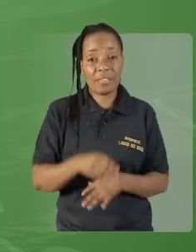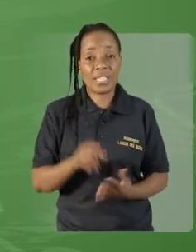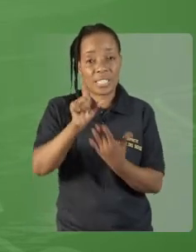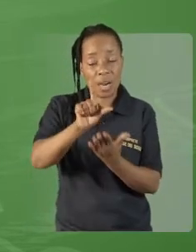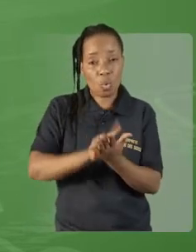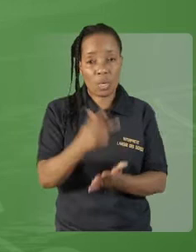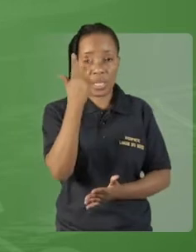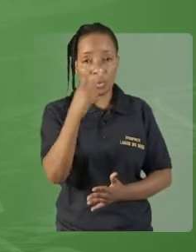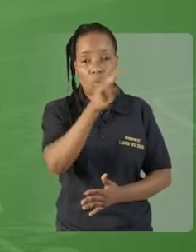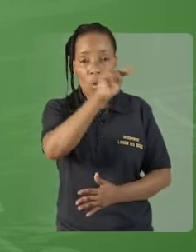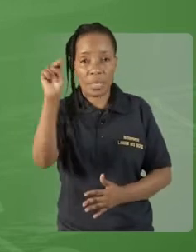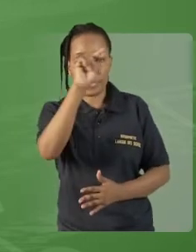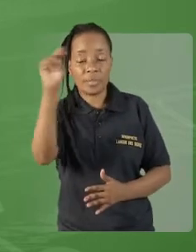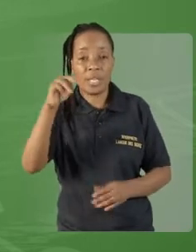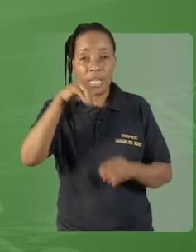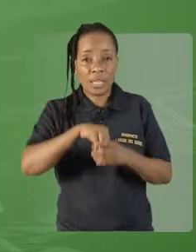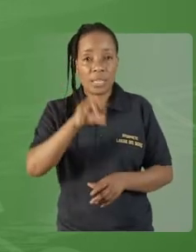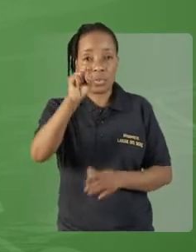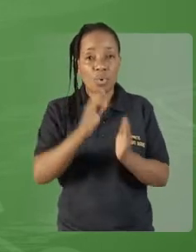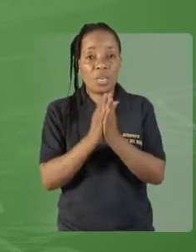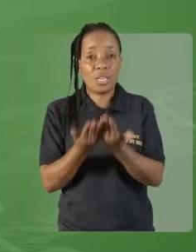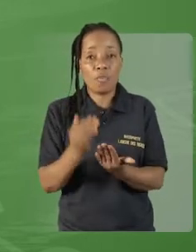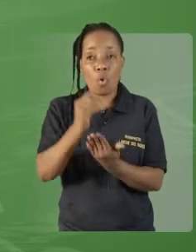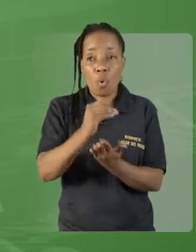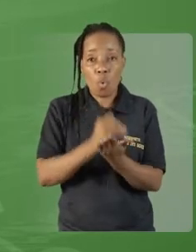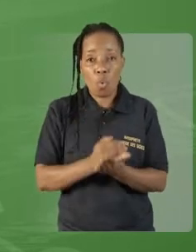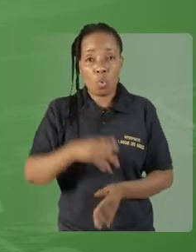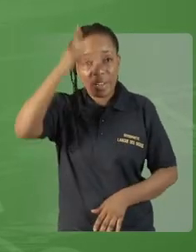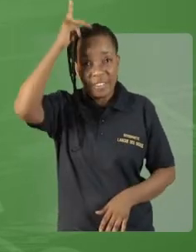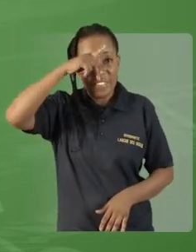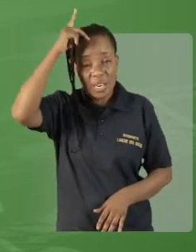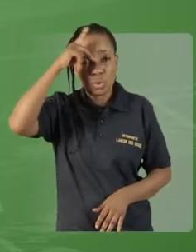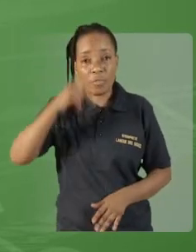3 états dans son œuvre Cours de philosophie positive.